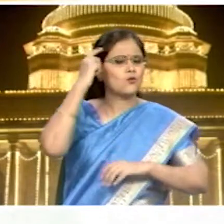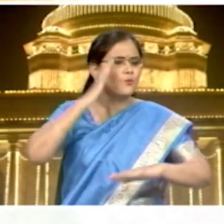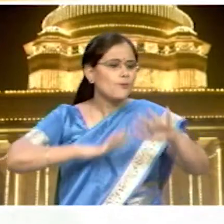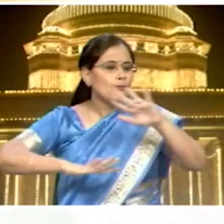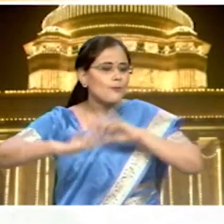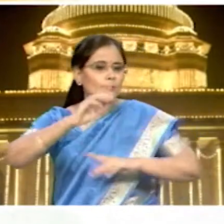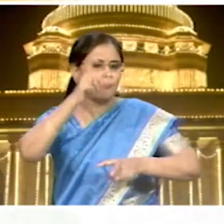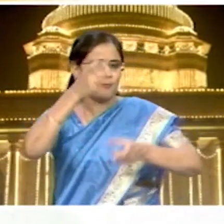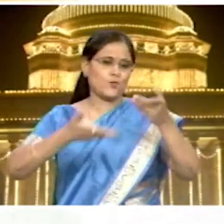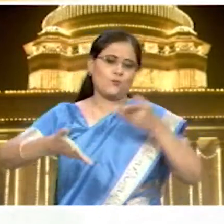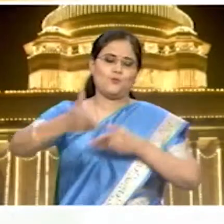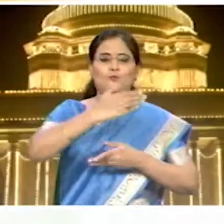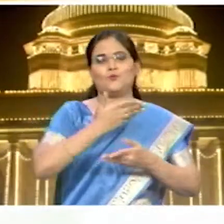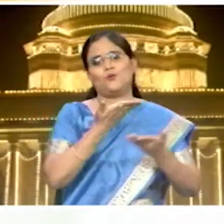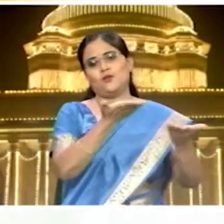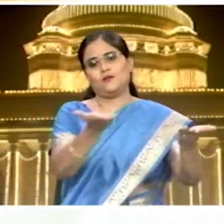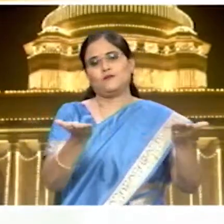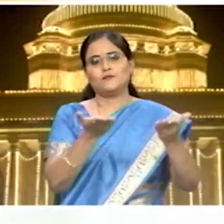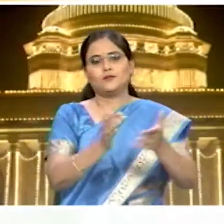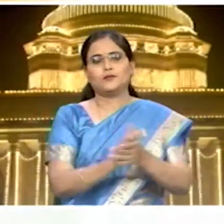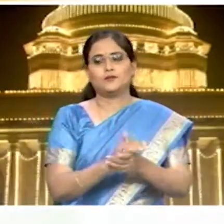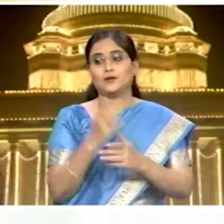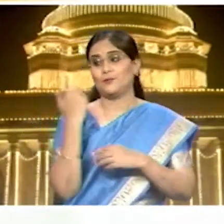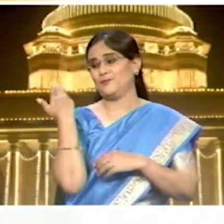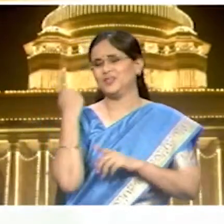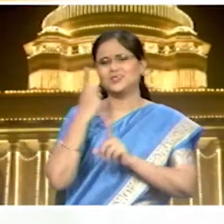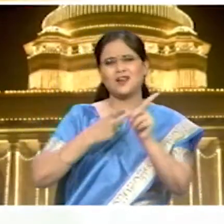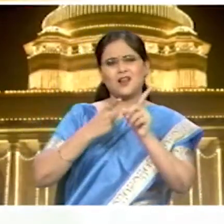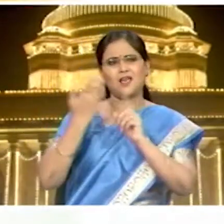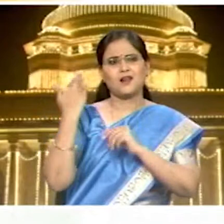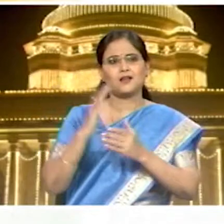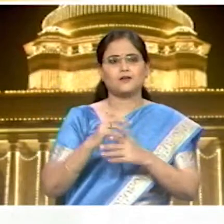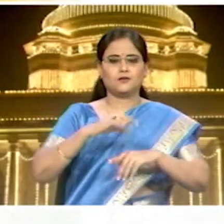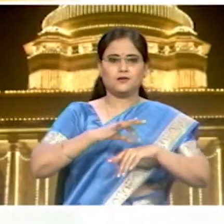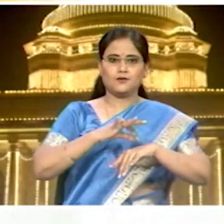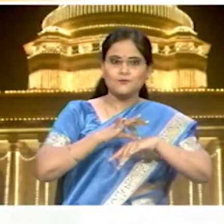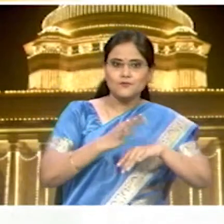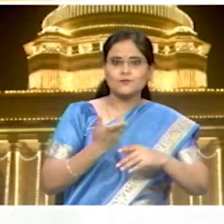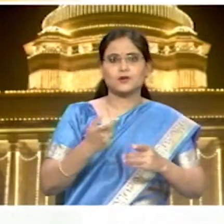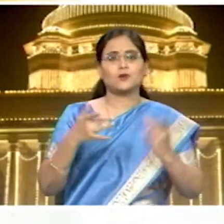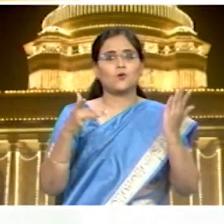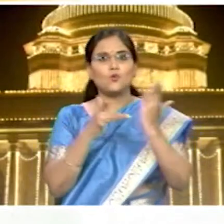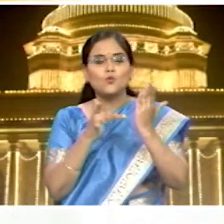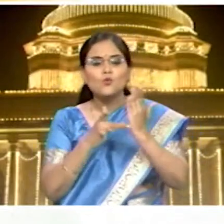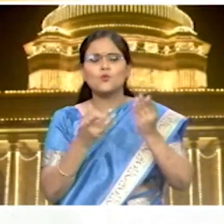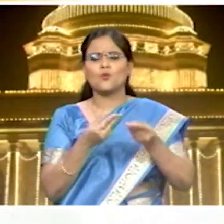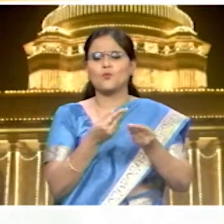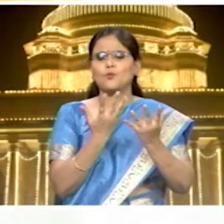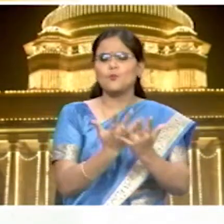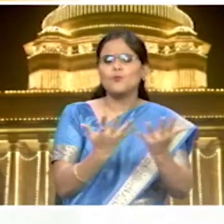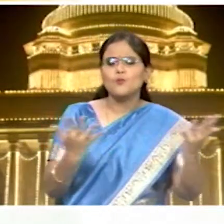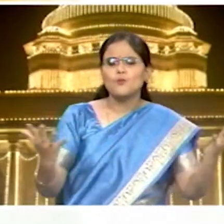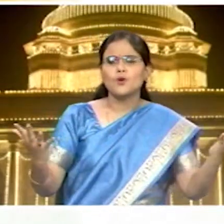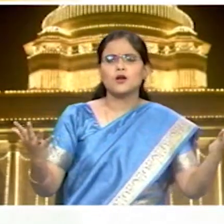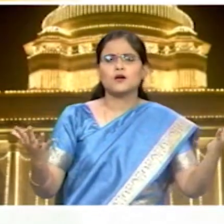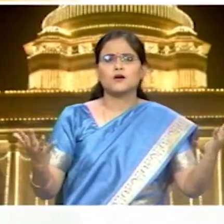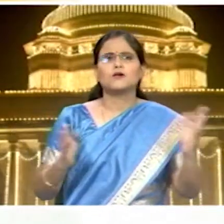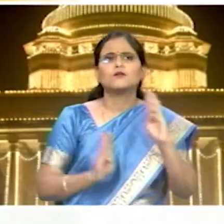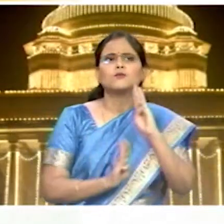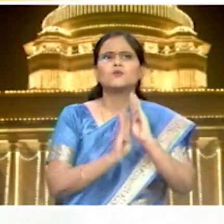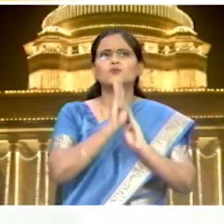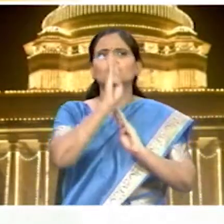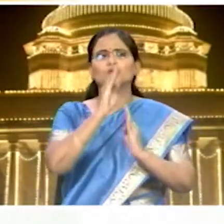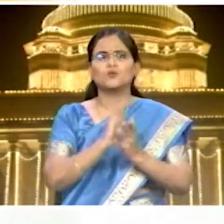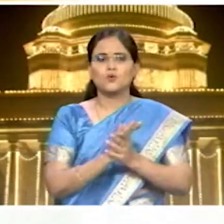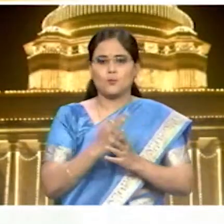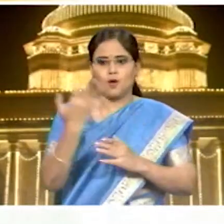को जाता है। पिछले कुछ वर्षों के दौरान फिजिकल और डिजिटल इंफ्रास्ट्रक्चर के विकास में